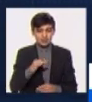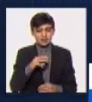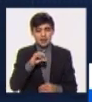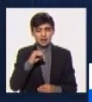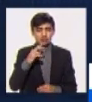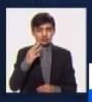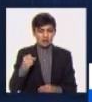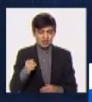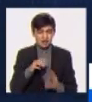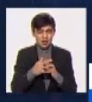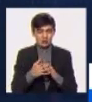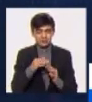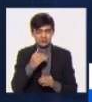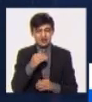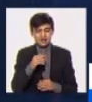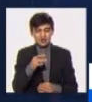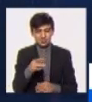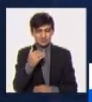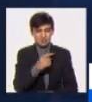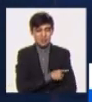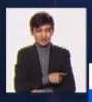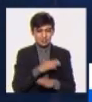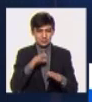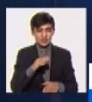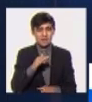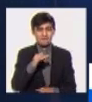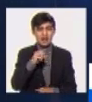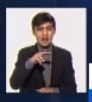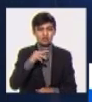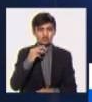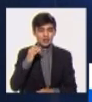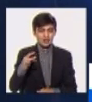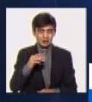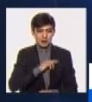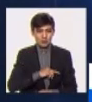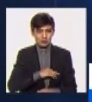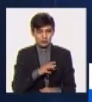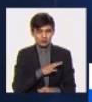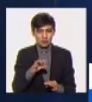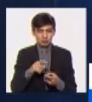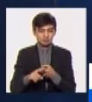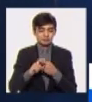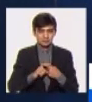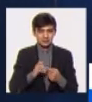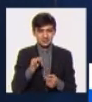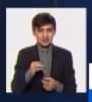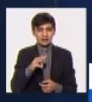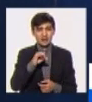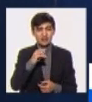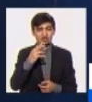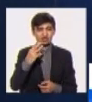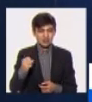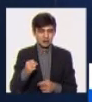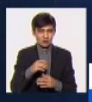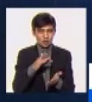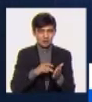ауруханасының лаборанты коронавирусқа шалдығып, Келлеровка ауылындағы фельдшерлік пунктінің санитар дәрігіне жұқтырып алған. Қазір Тайынша қаласы мен